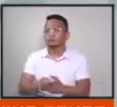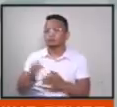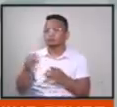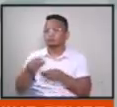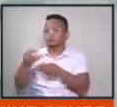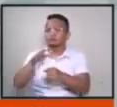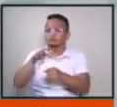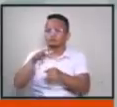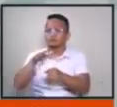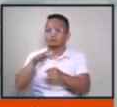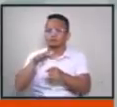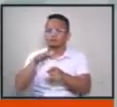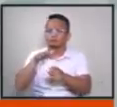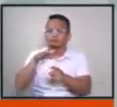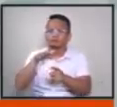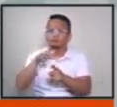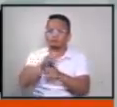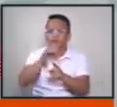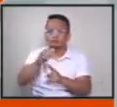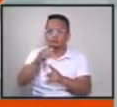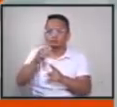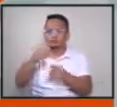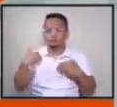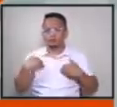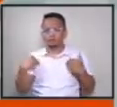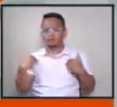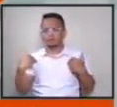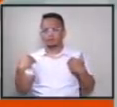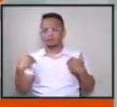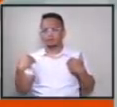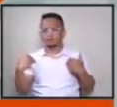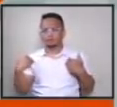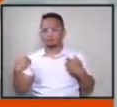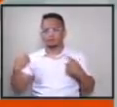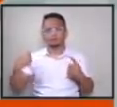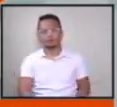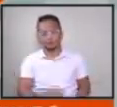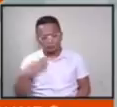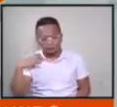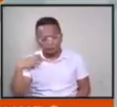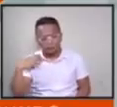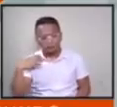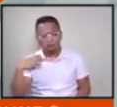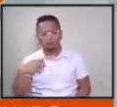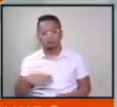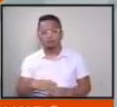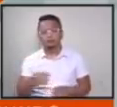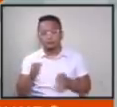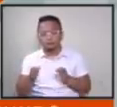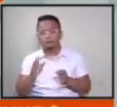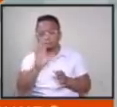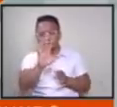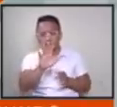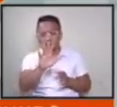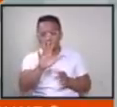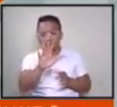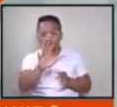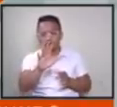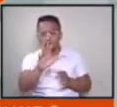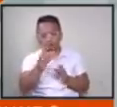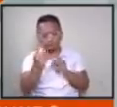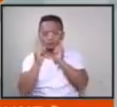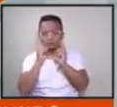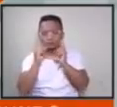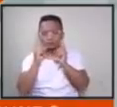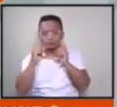kasong kriminal, child abuse dito sa bata na minor, tapos physical injury dito sa 23 years old. Maliban na lang, Chairman, kung ikaw ay makikipag-usap